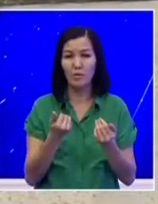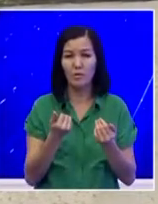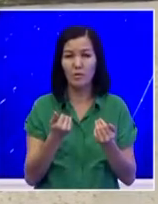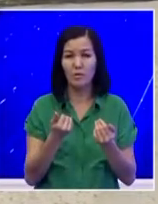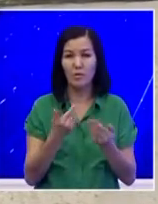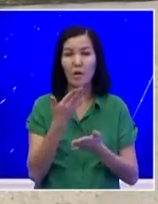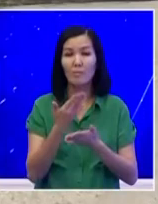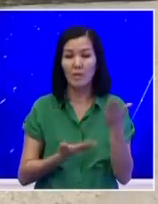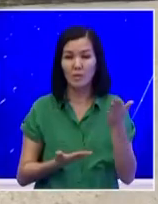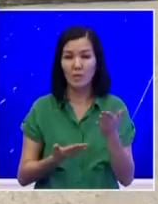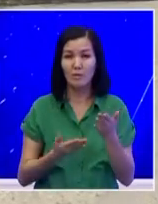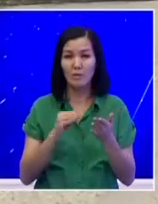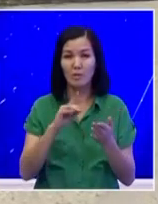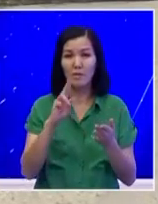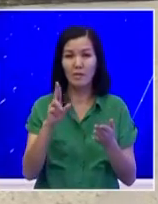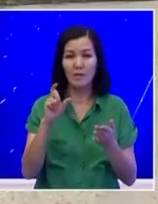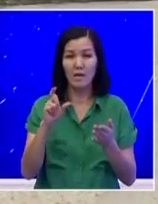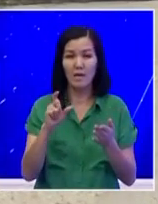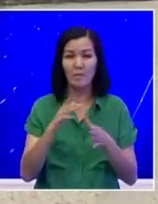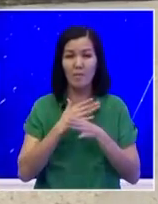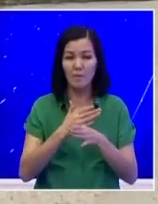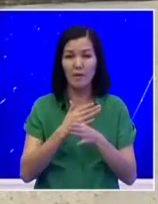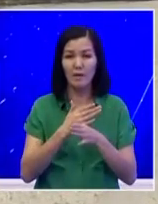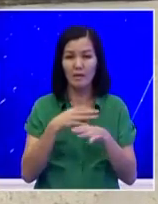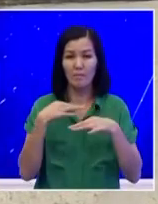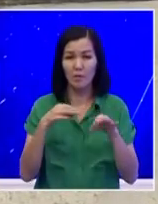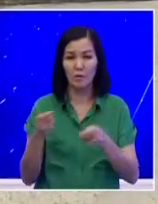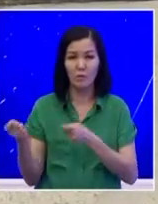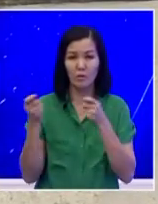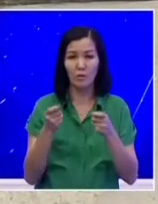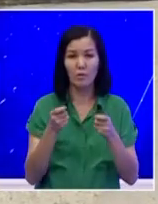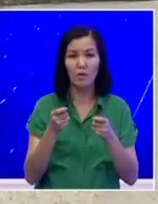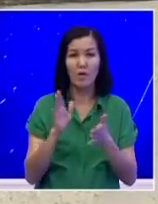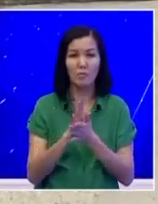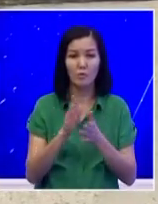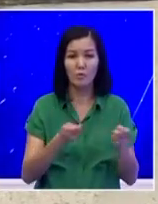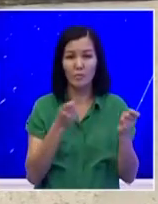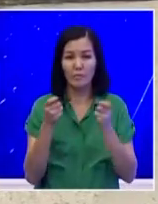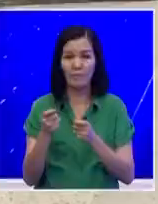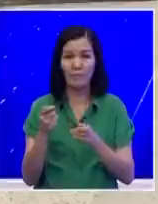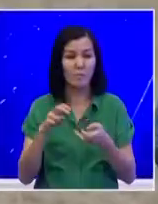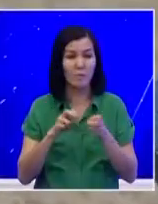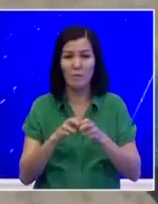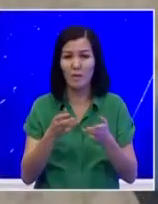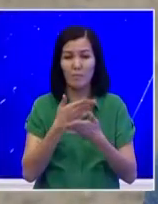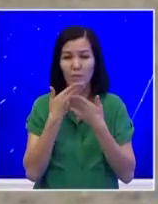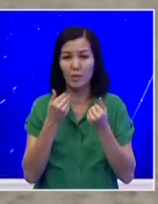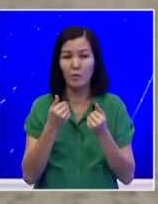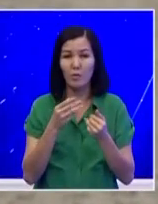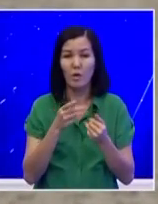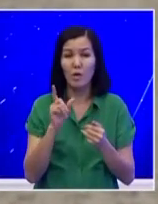поводу мусора, нам ЖКХ помогает с машинами, вывозят у нас. Проблем такой нету. Конечно, жители